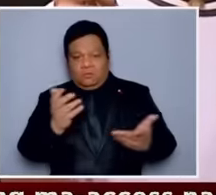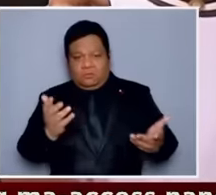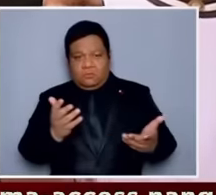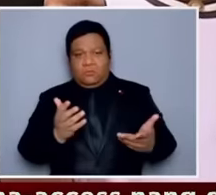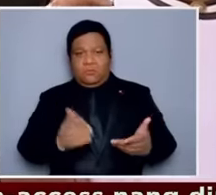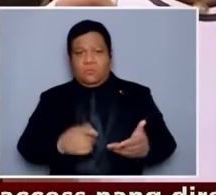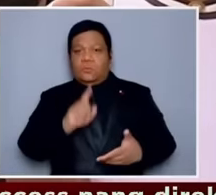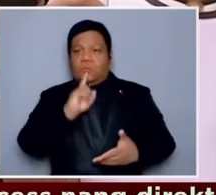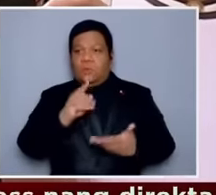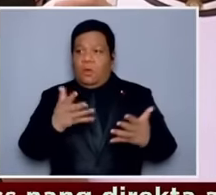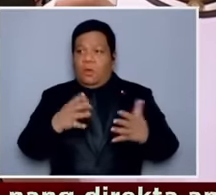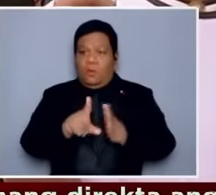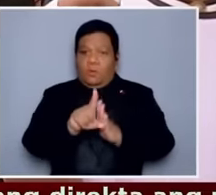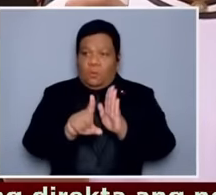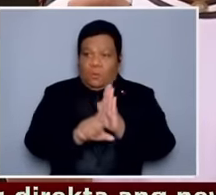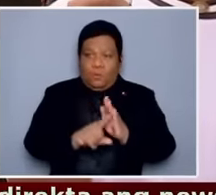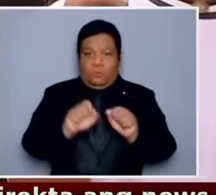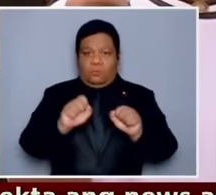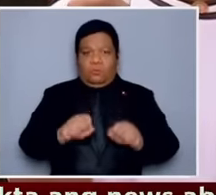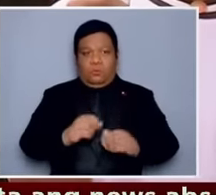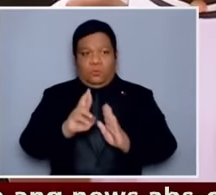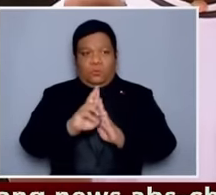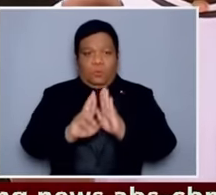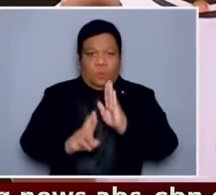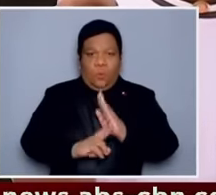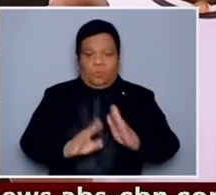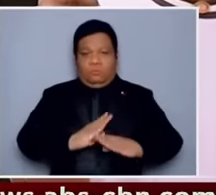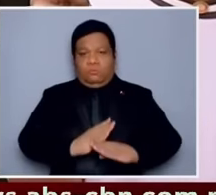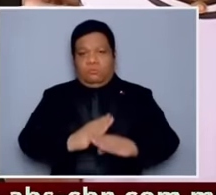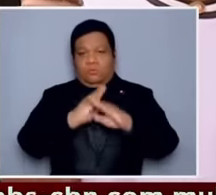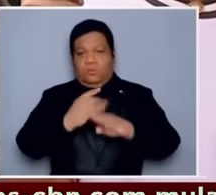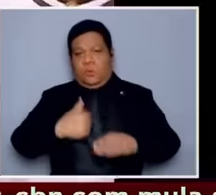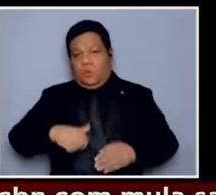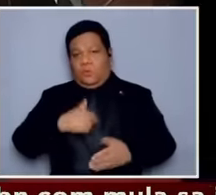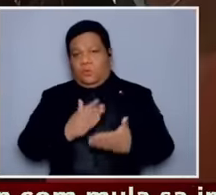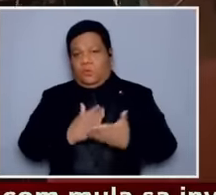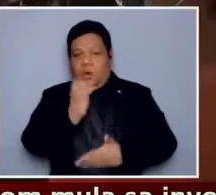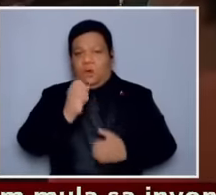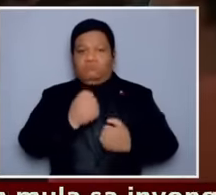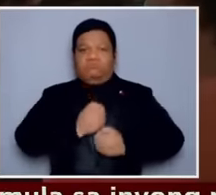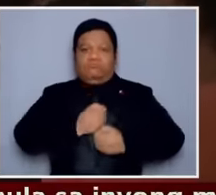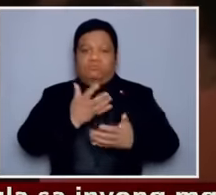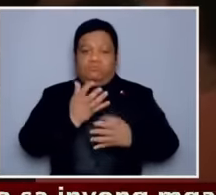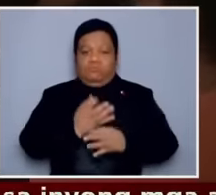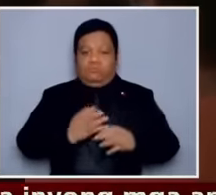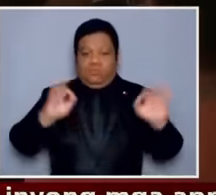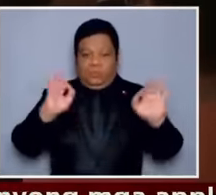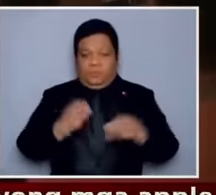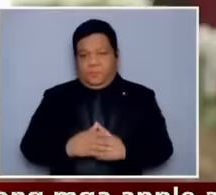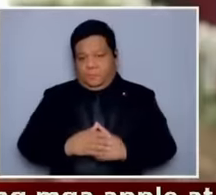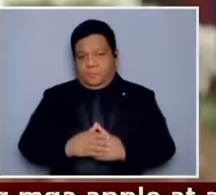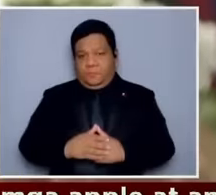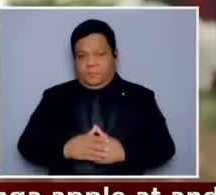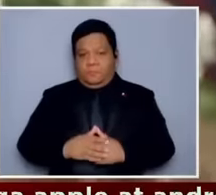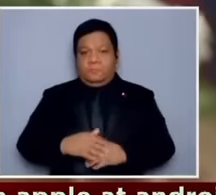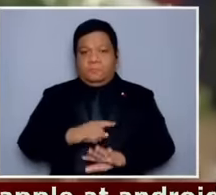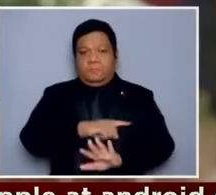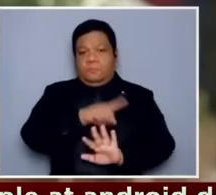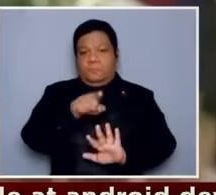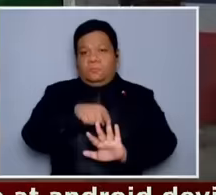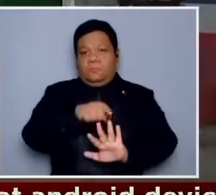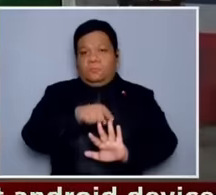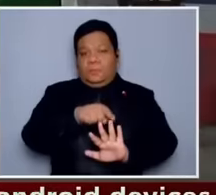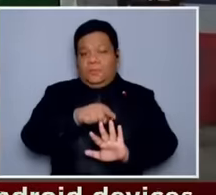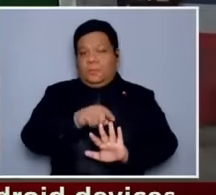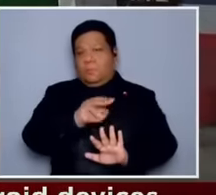walang patakaran na pwedeng sumagka doon sa karapatang pamamahayag. Si Manila Mayor Isko Moreno may sariling